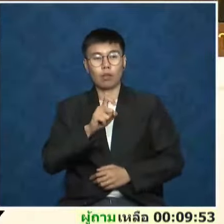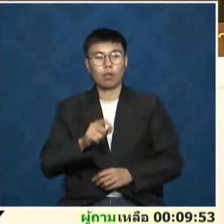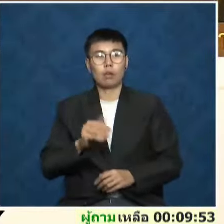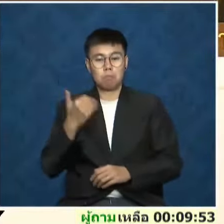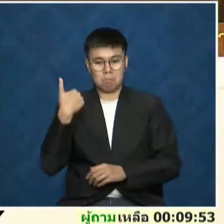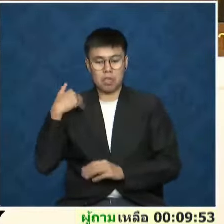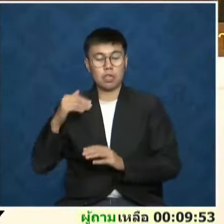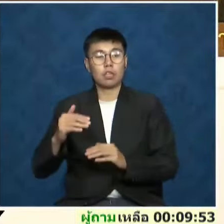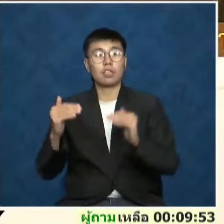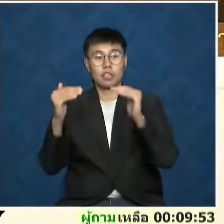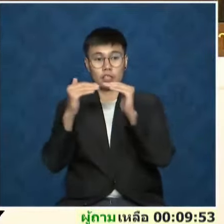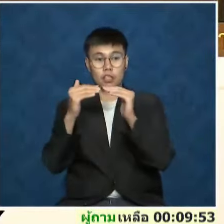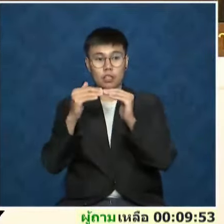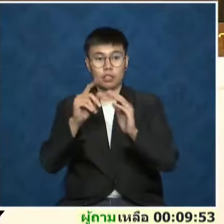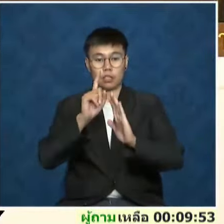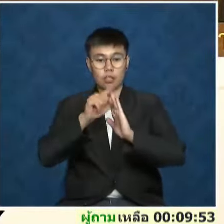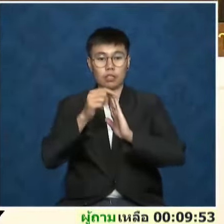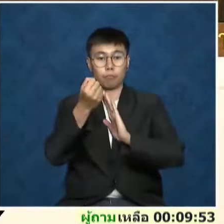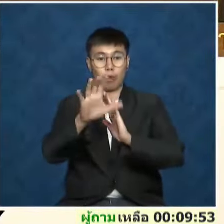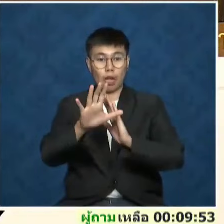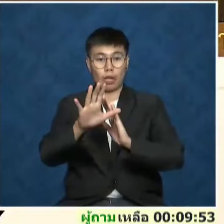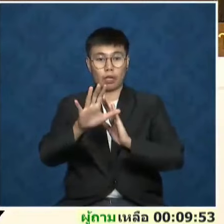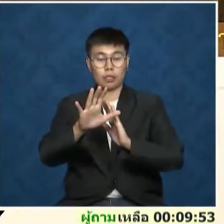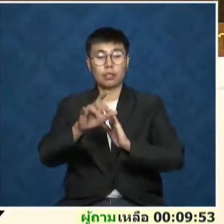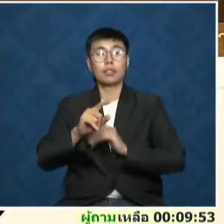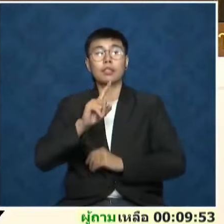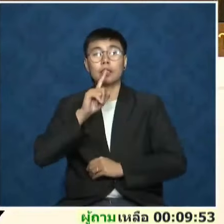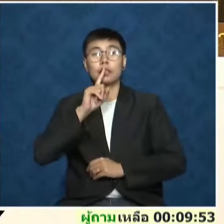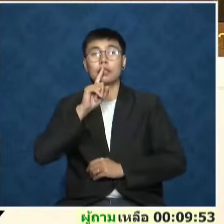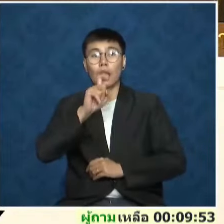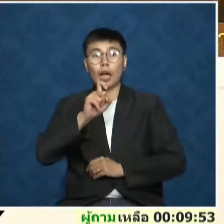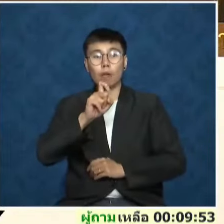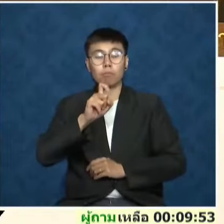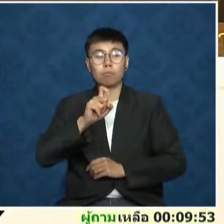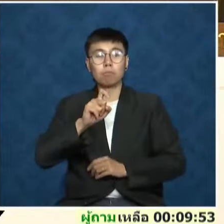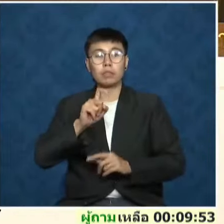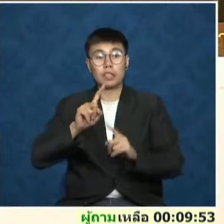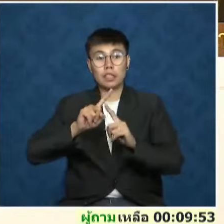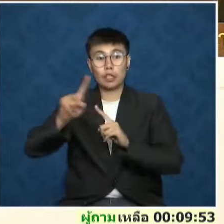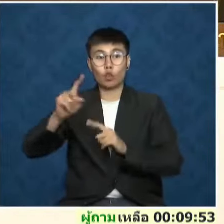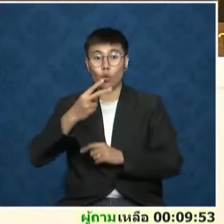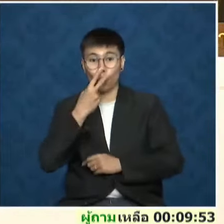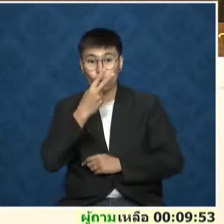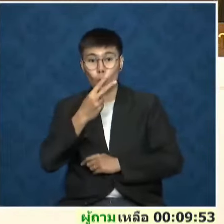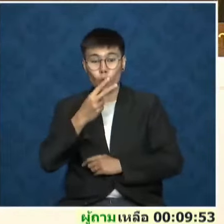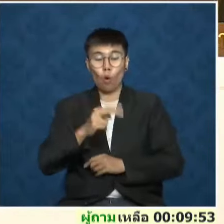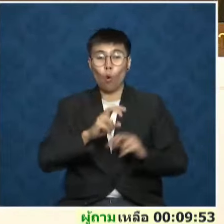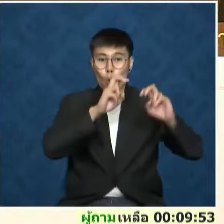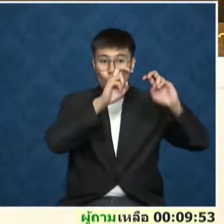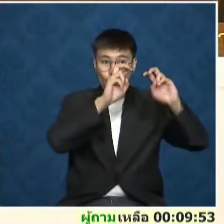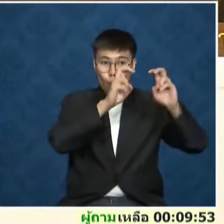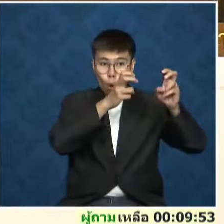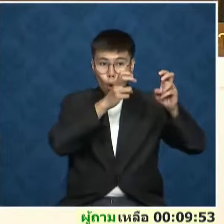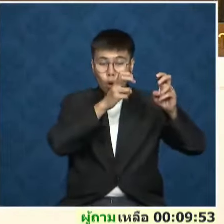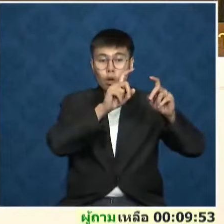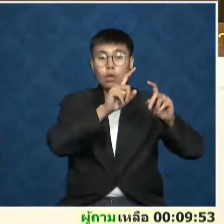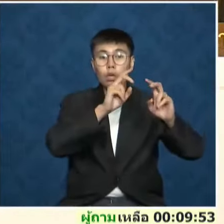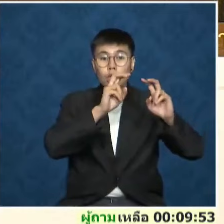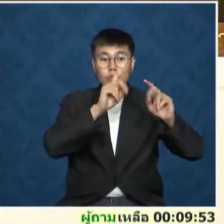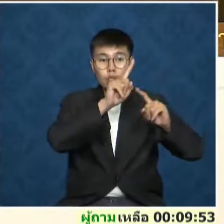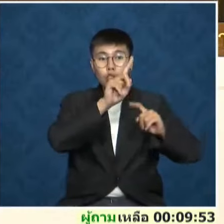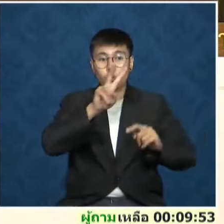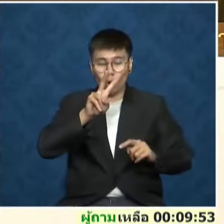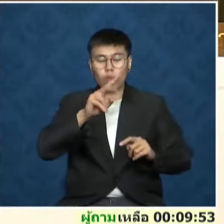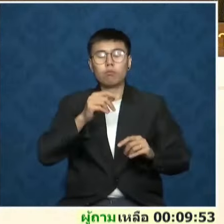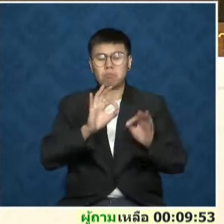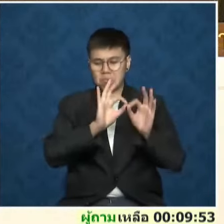ของผู้ถามนะครับแล้วก็บริบทของการถามคำถามแรกเนี่ยถ้าเราสังเกตใน2กระทู้แรกก็จะยาวเสมอนะครับผมก็คิดว่า